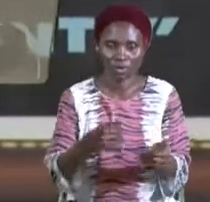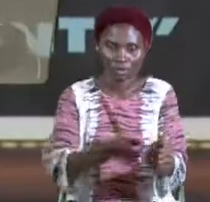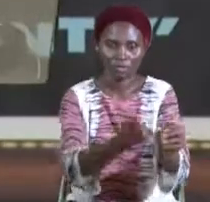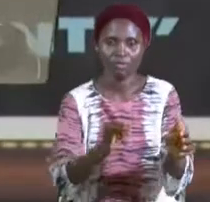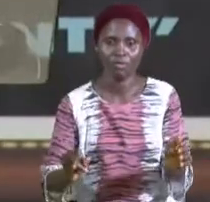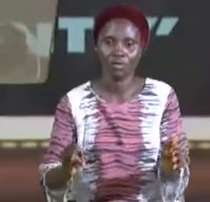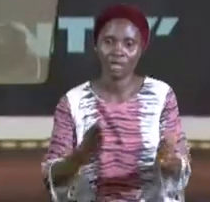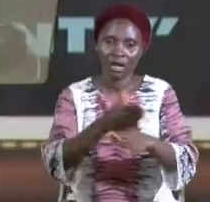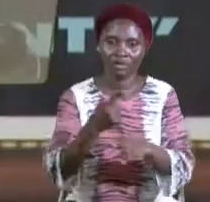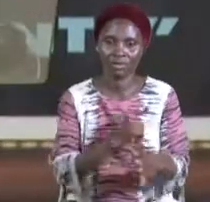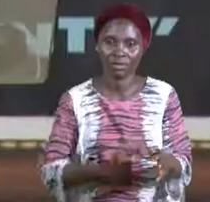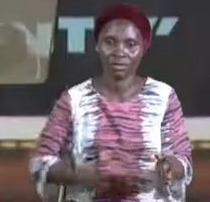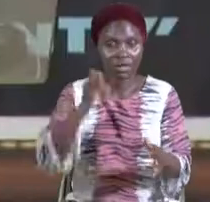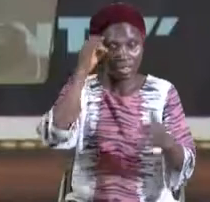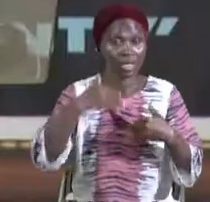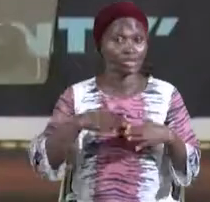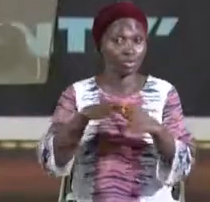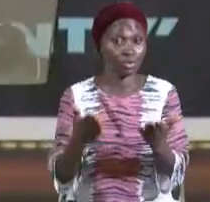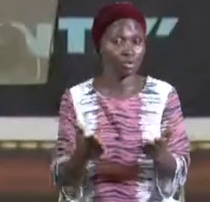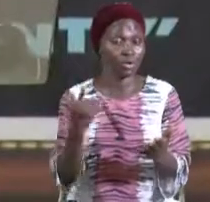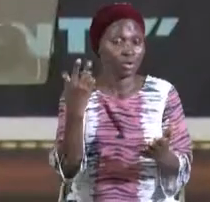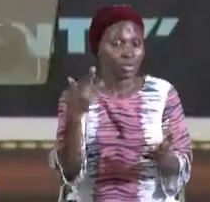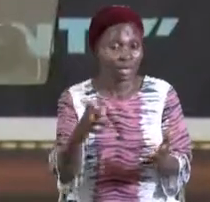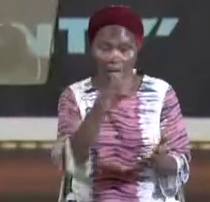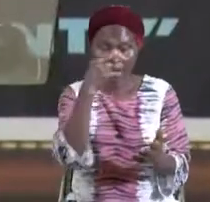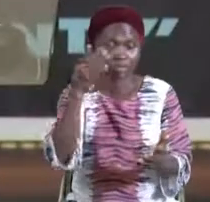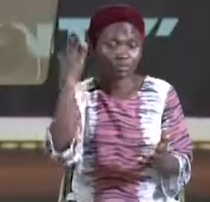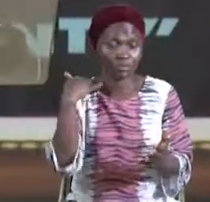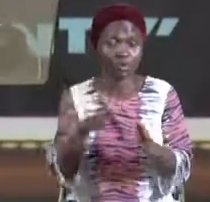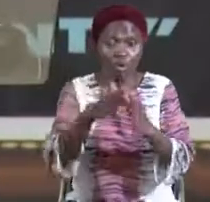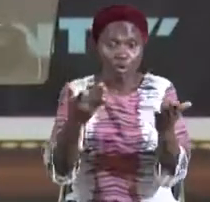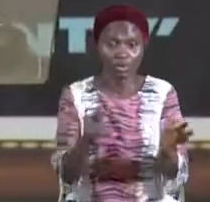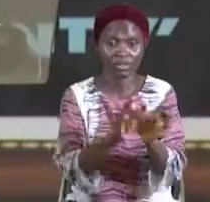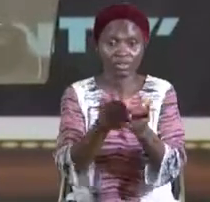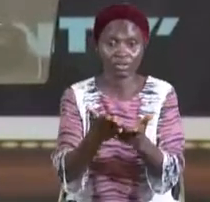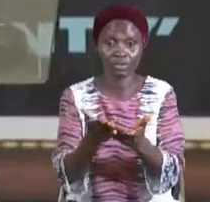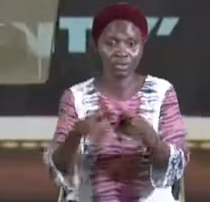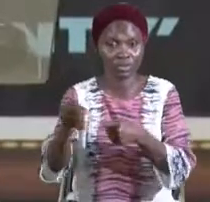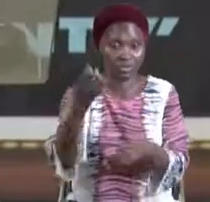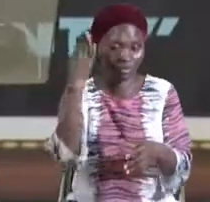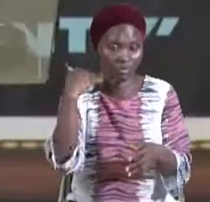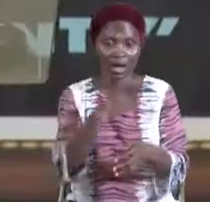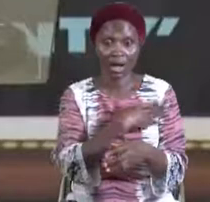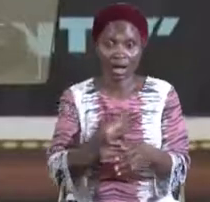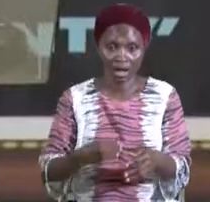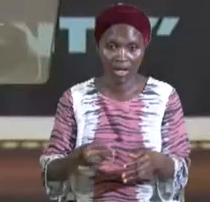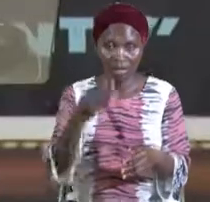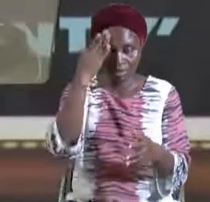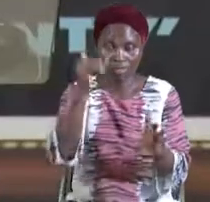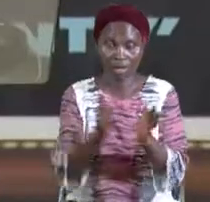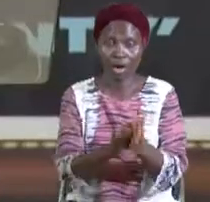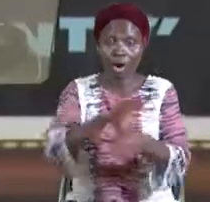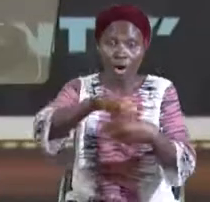suivaient le Seigneur, ils avaient ouvert leurs yeux avant, ils avaient ouvert les Écritures avant. Et ils savaient que tout ce qui est